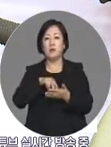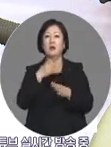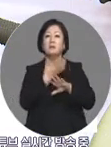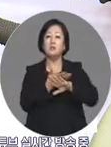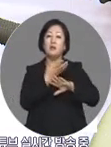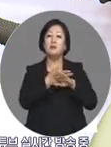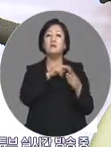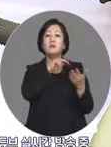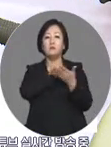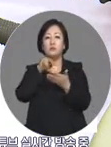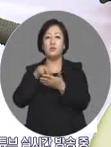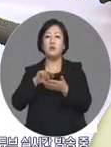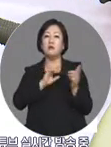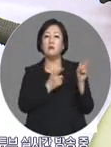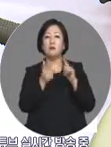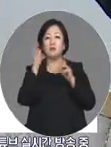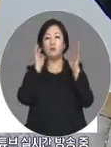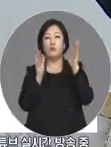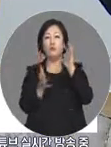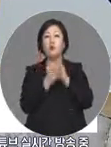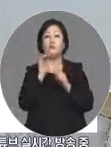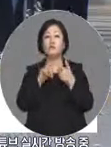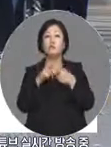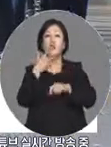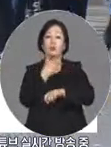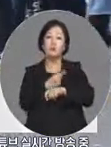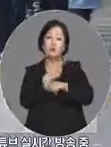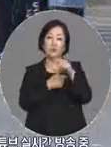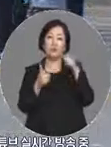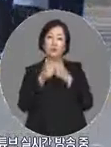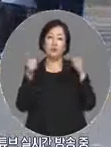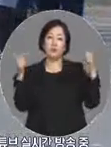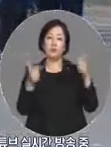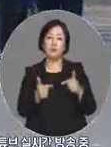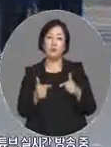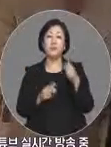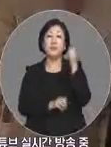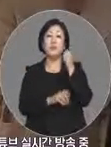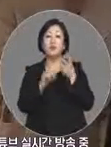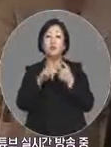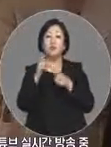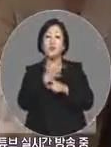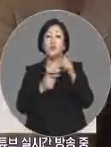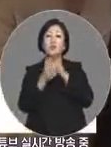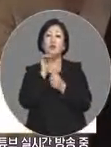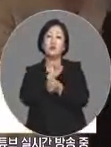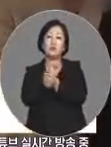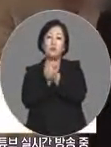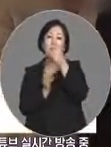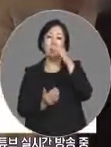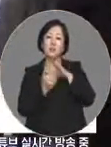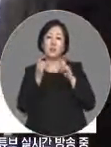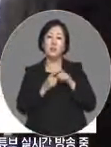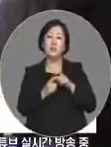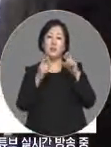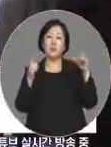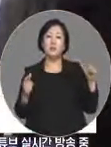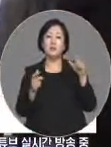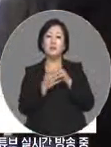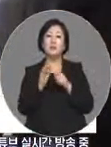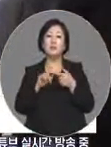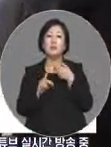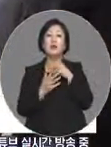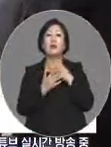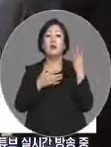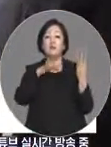부분 여러가지 복합적으로 해서 적정 ud 난 이런 가운데 기존 바이러스 보다 전파력이 30% 더 높은 5 미크론